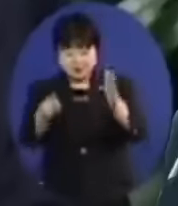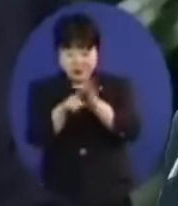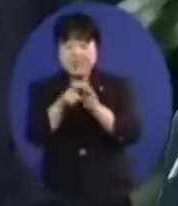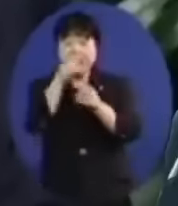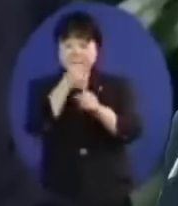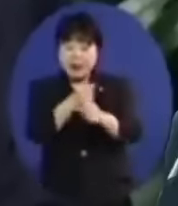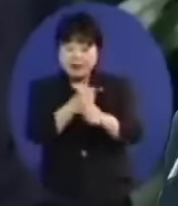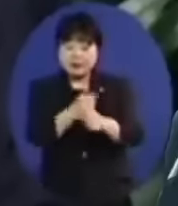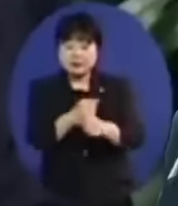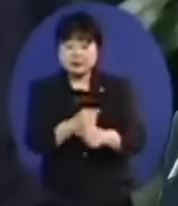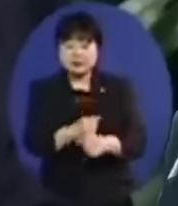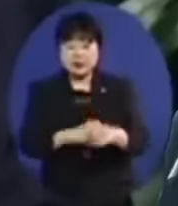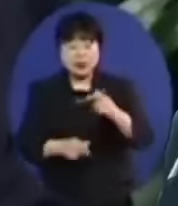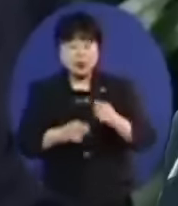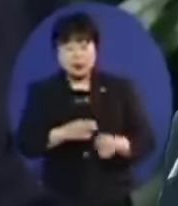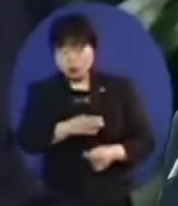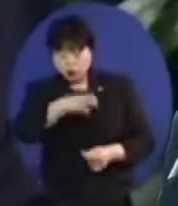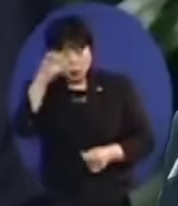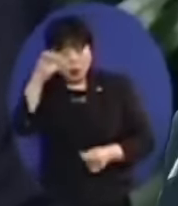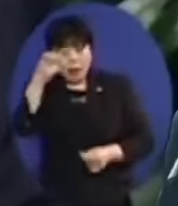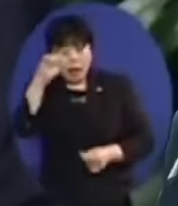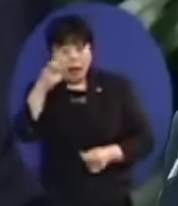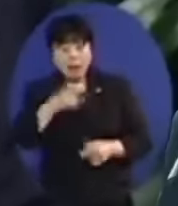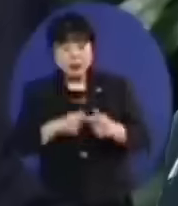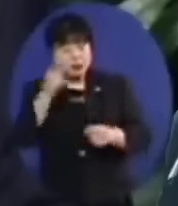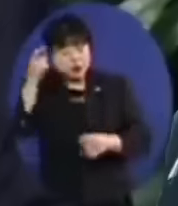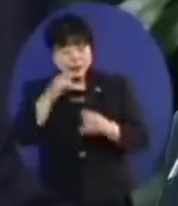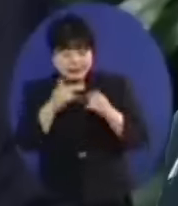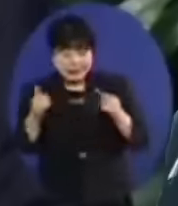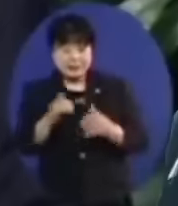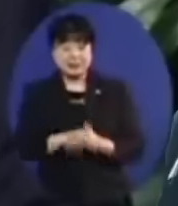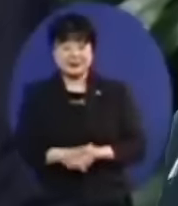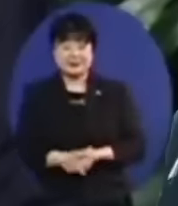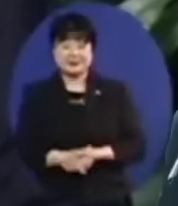그러므로 여러분이 너무 똑똑하고 너무 훌륭한 사람은